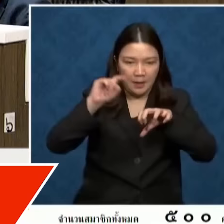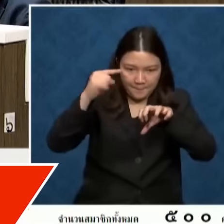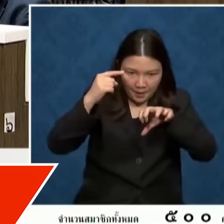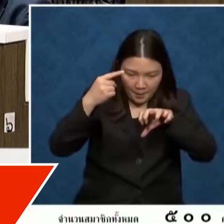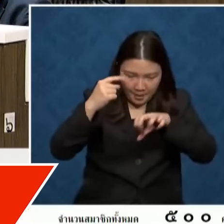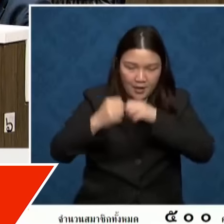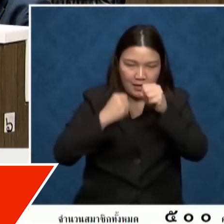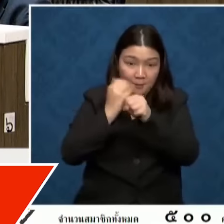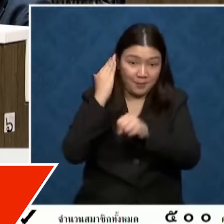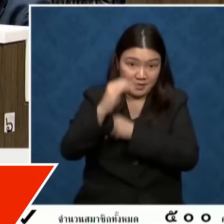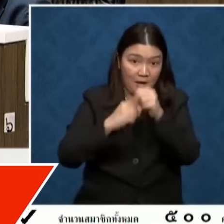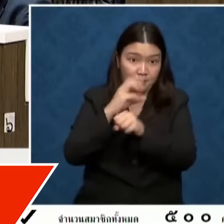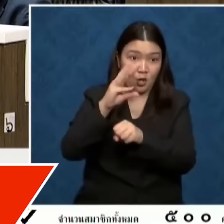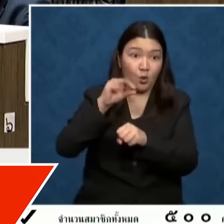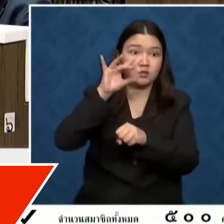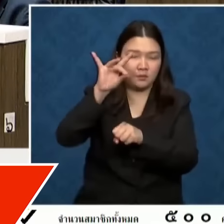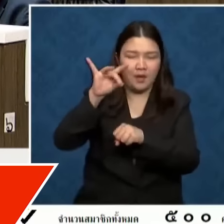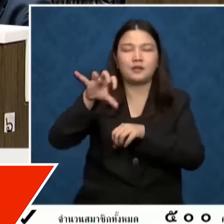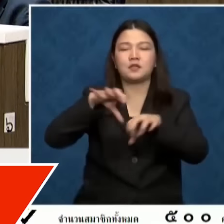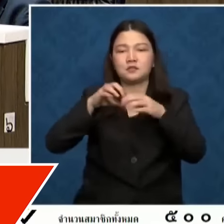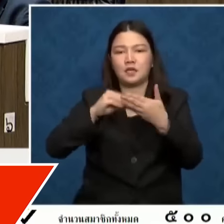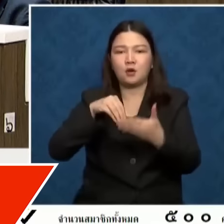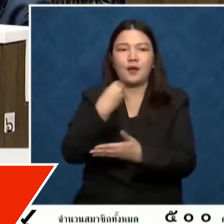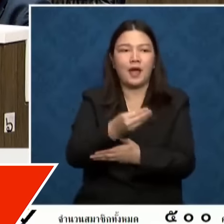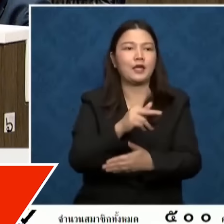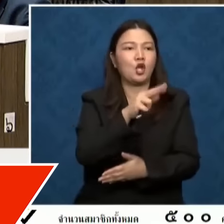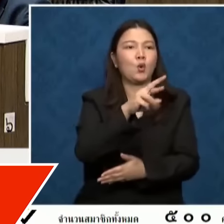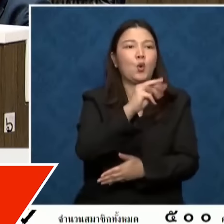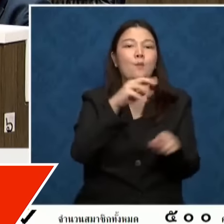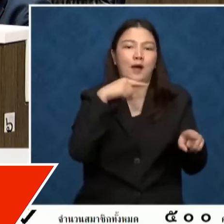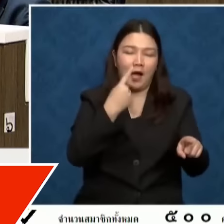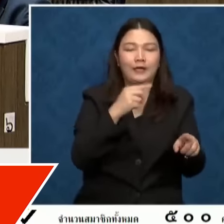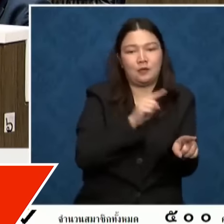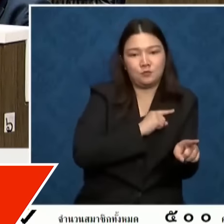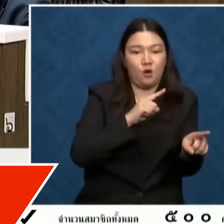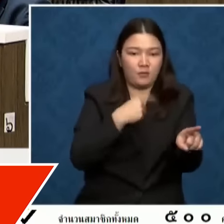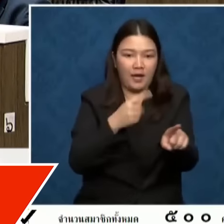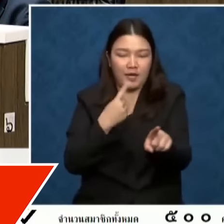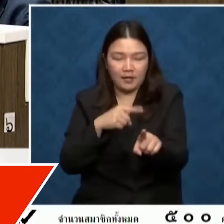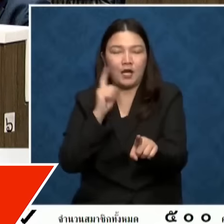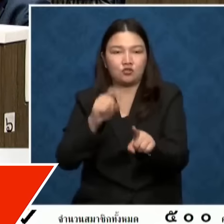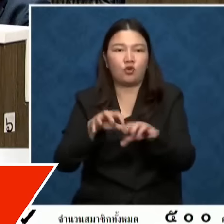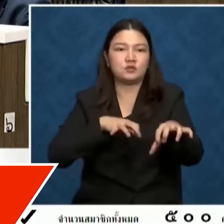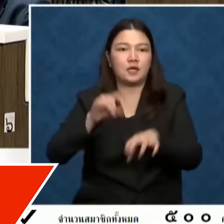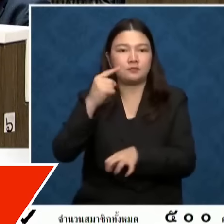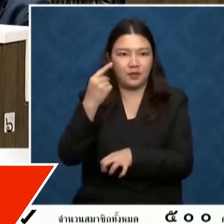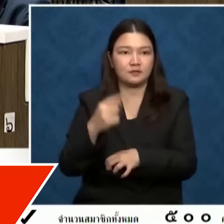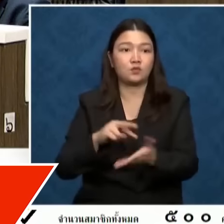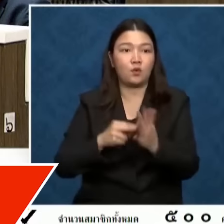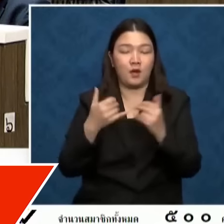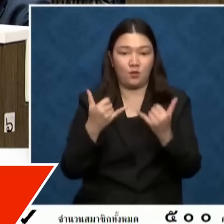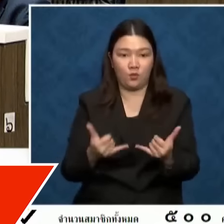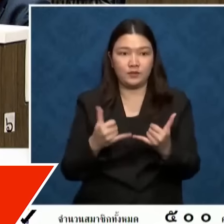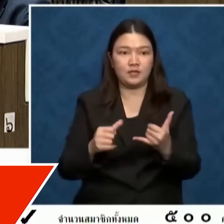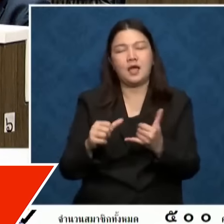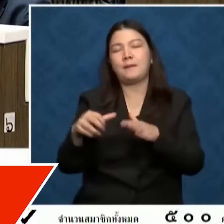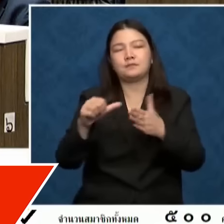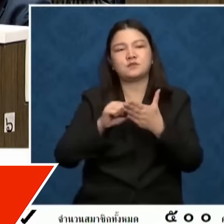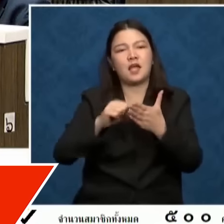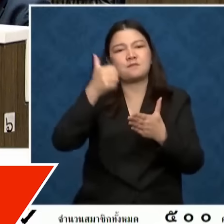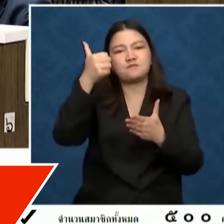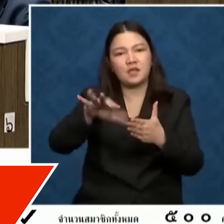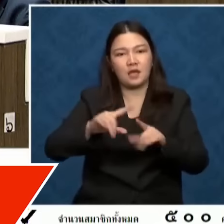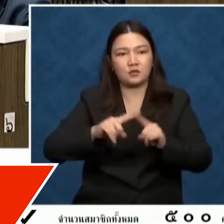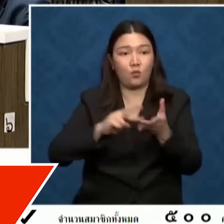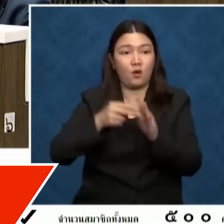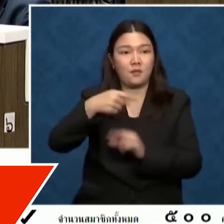ว่าควรอยู่ในน่วยงานใด กลมใด ราคาใดวันนี้ ผมคงไม่สามารเปลยนแปลงอะไรได้แต่อยากให้พ routing ποร